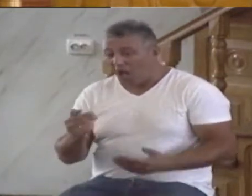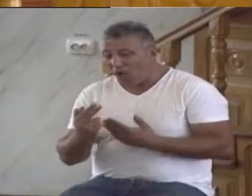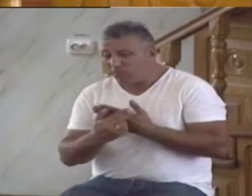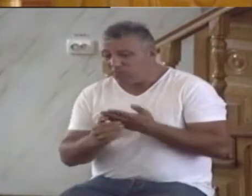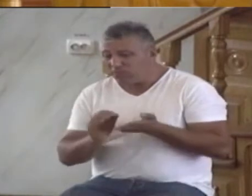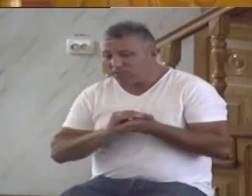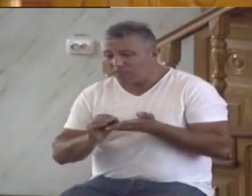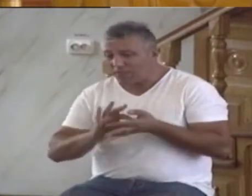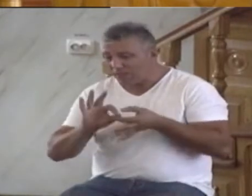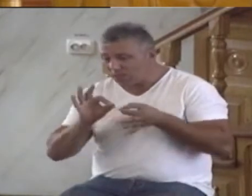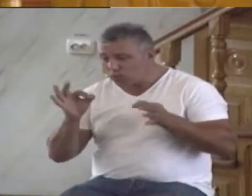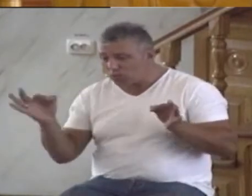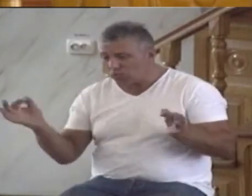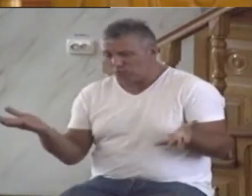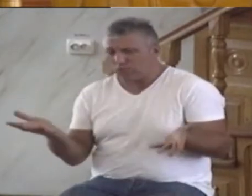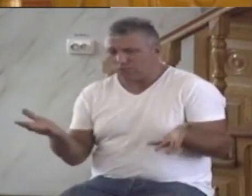текст,